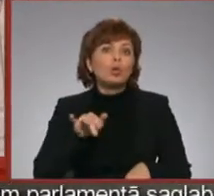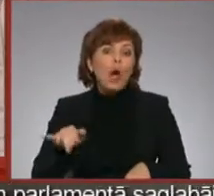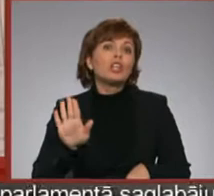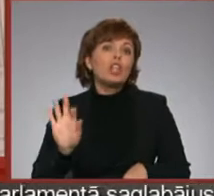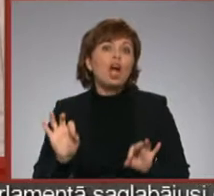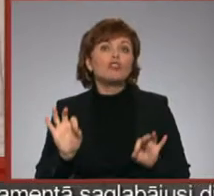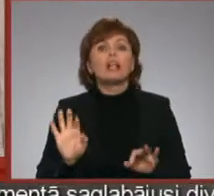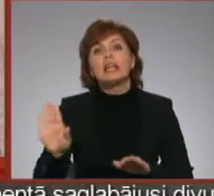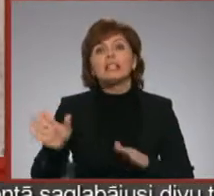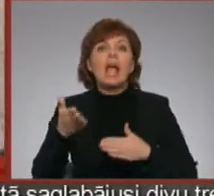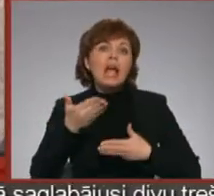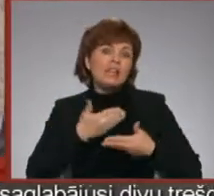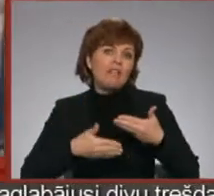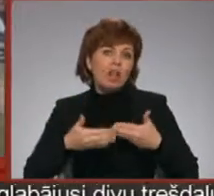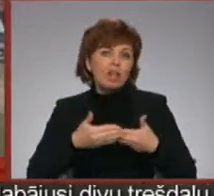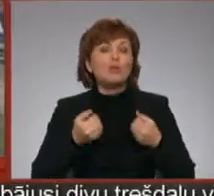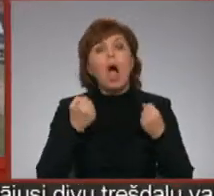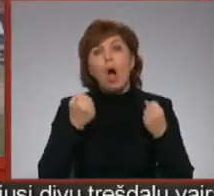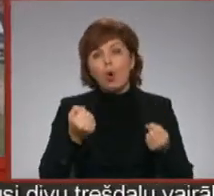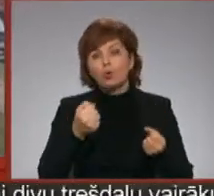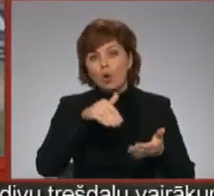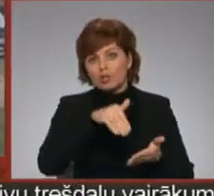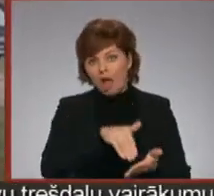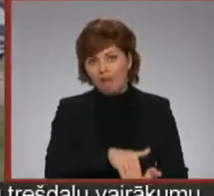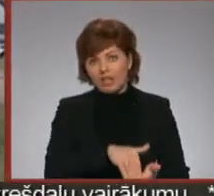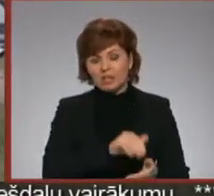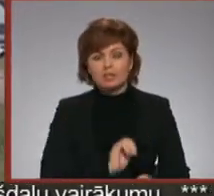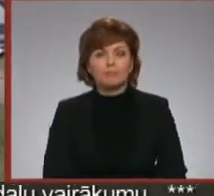invalīdu autostāvvietai. Gonda Pūrniec, Teķena Saksa Ganskina Žodziņš, Kurzemes televīzija.